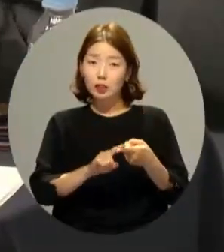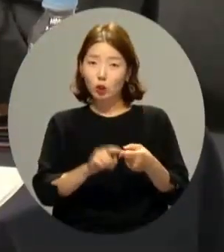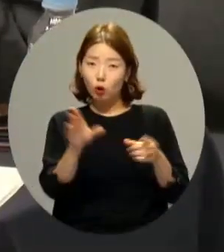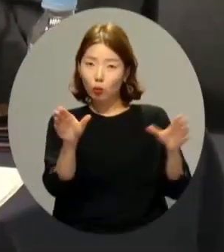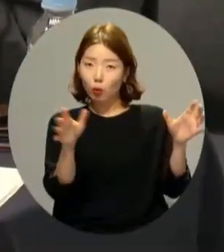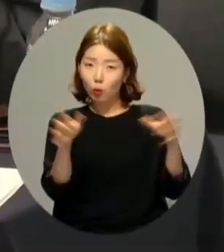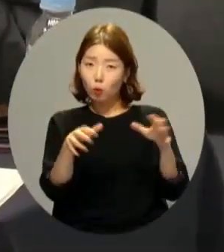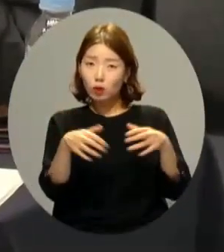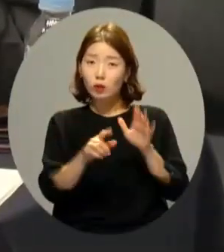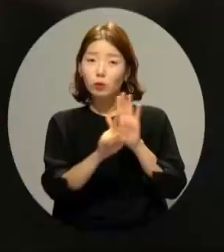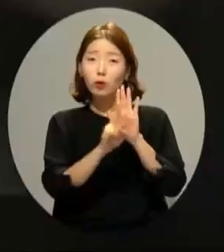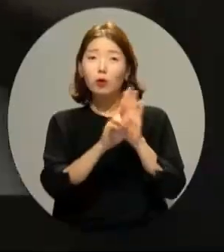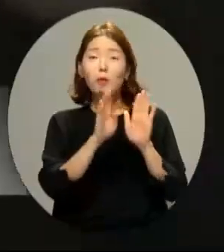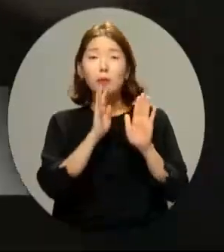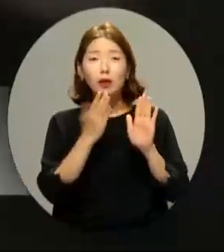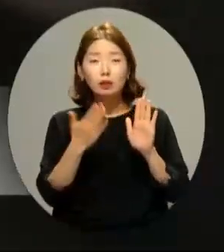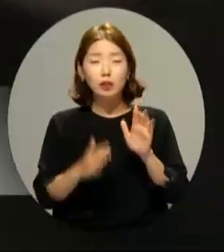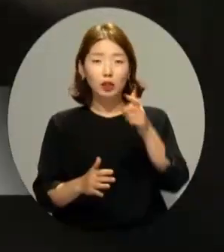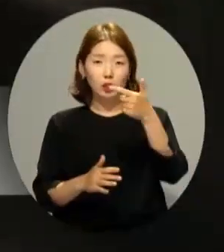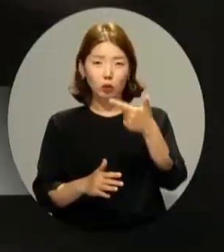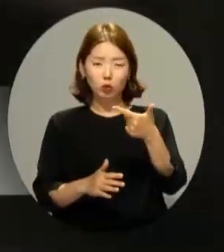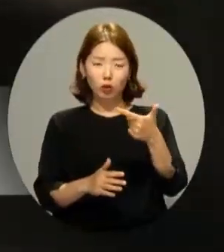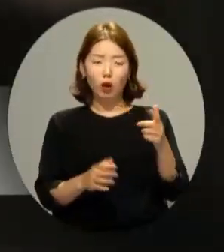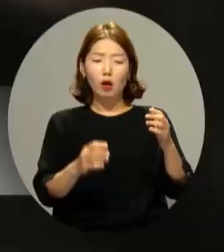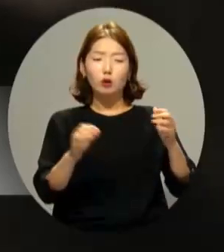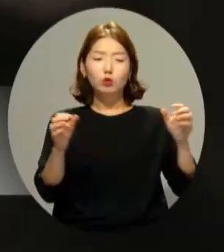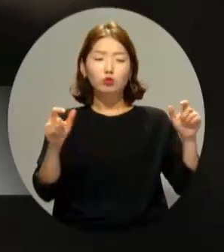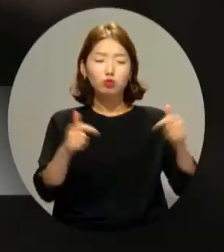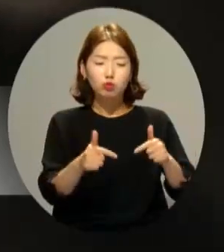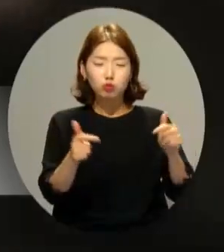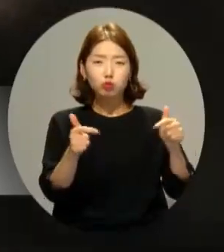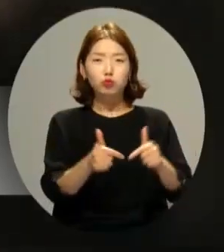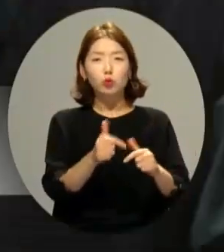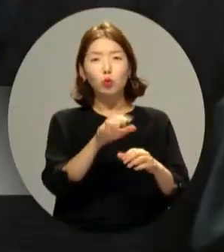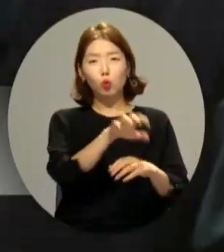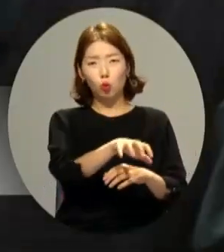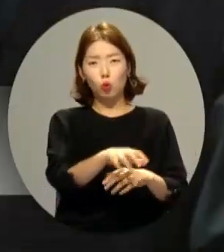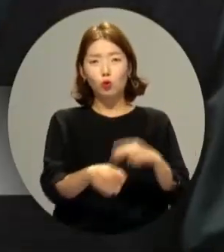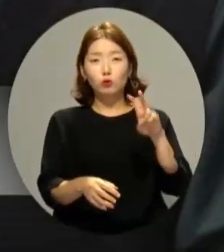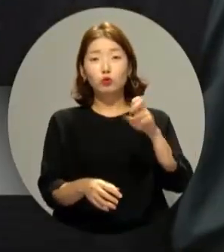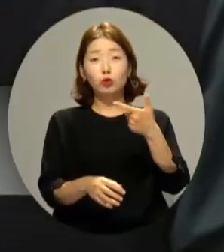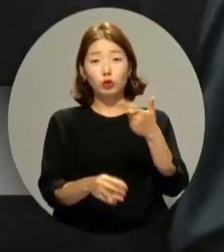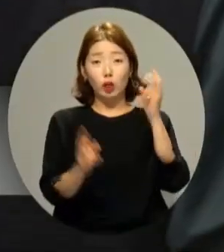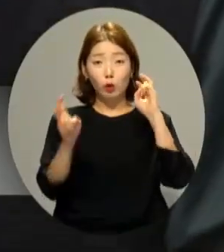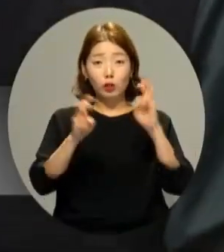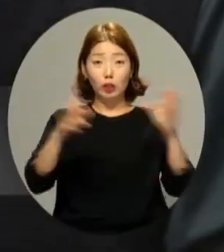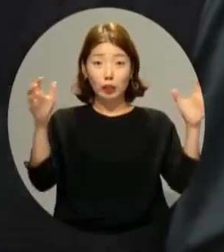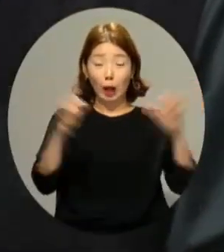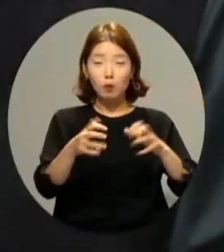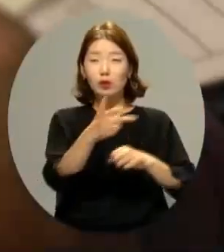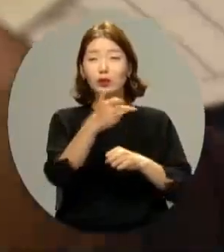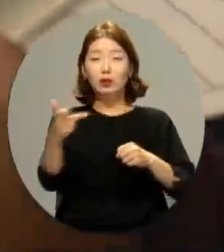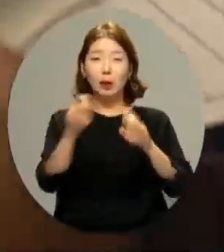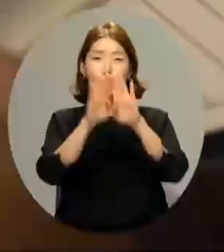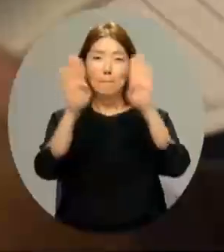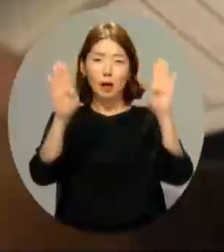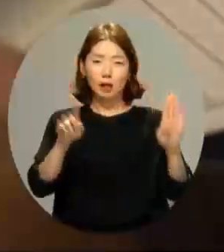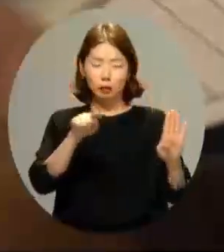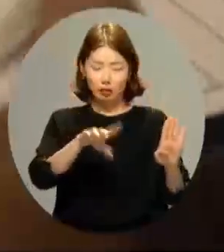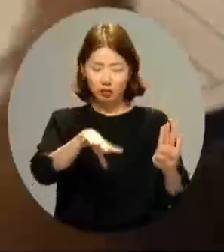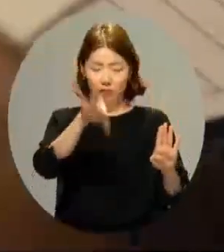모집을 시작했지만 돈의 6개 소멸 위기 시군에 26개 기업이 한꺼번에 모인 박람회는